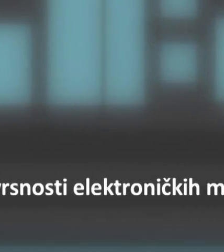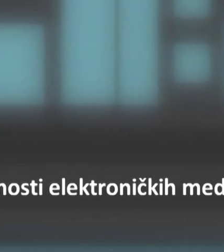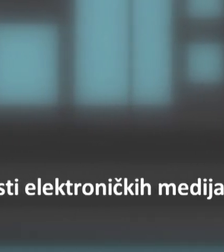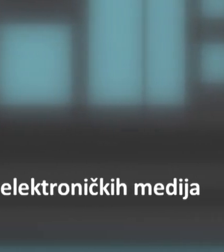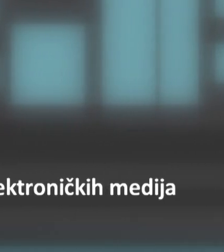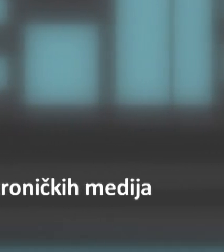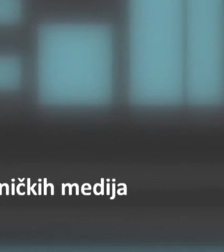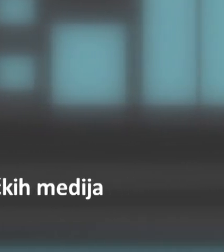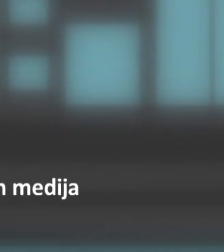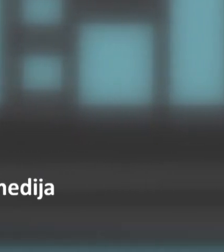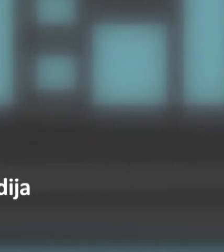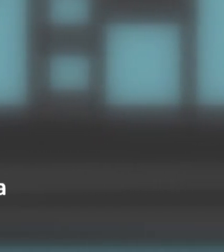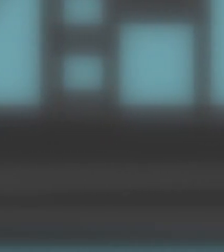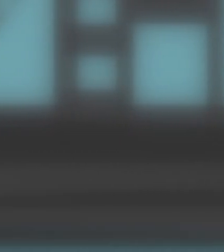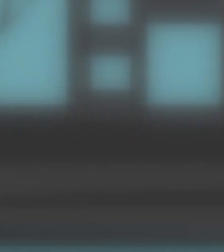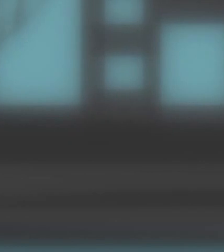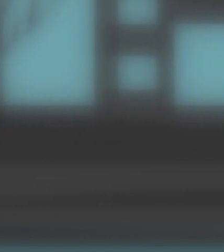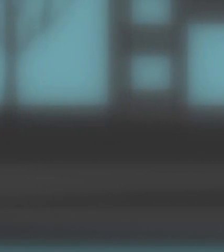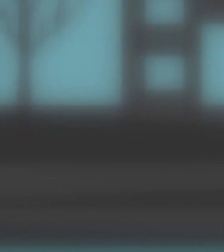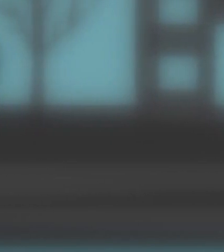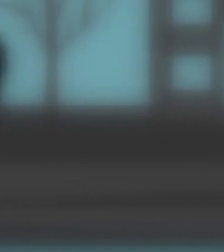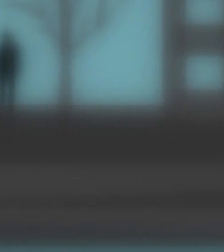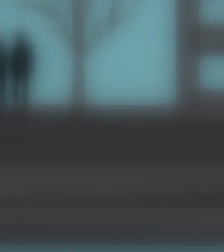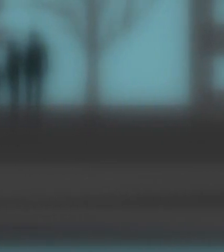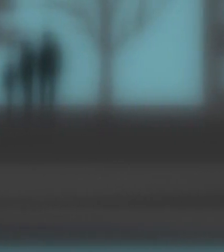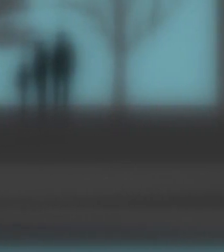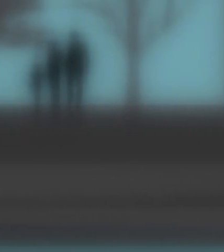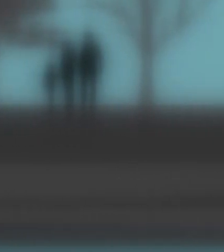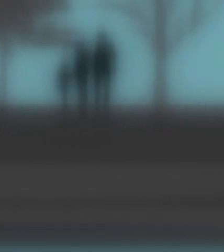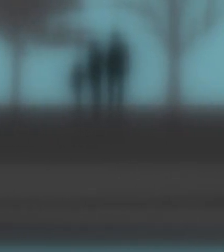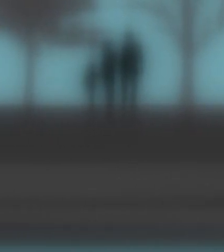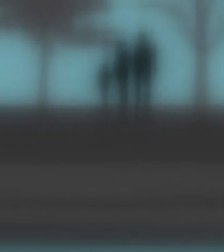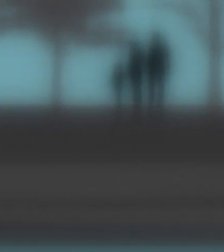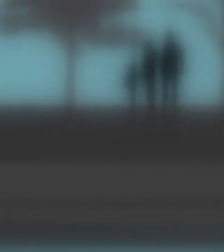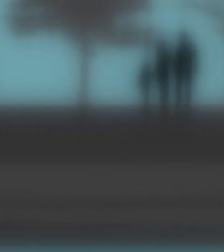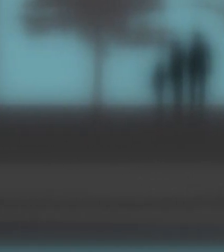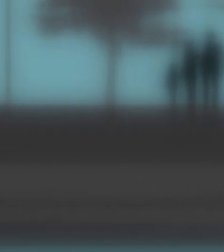I can do what I want. I can be what I want to be.